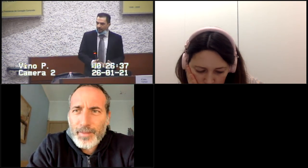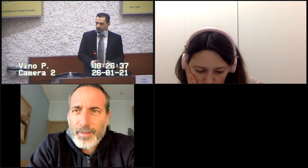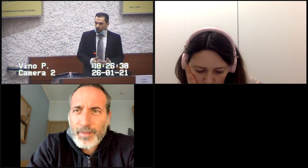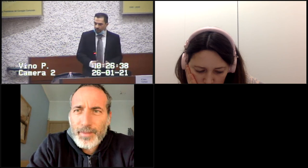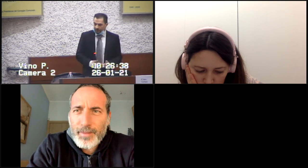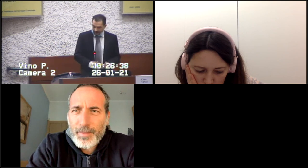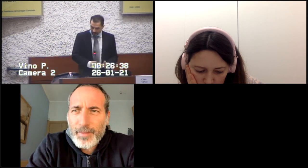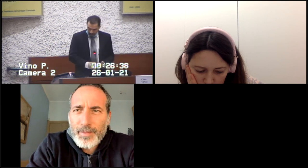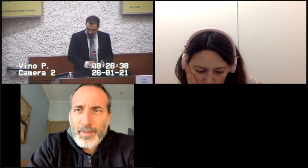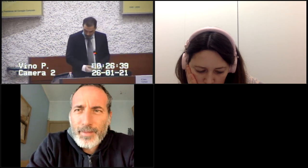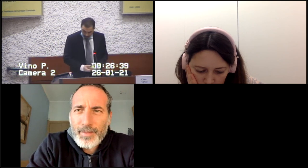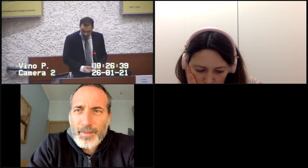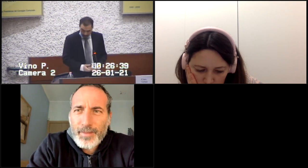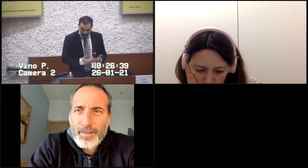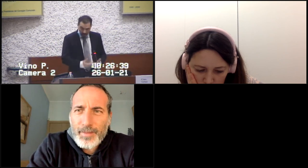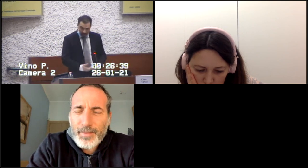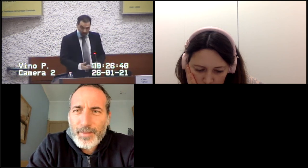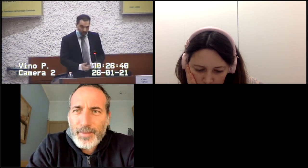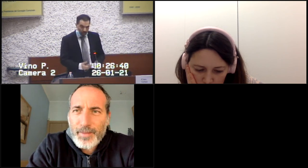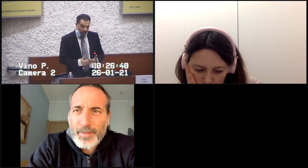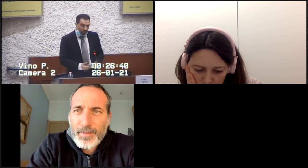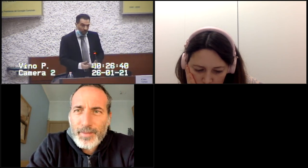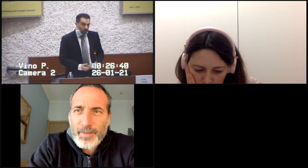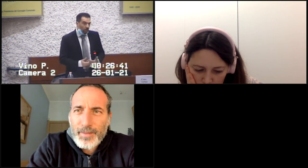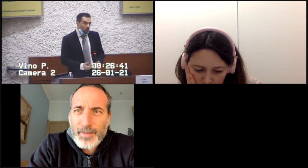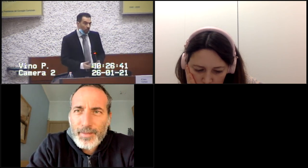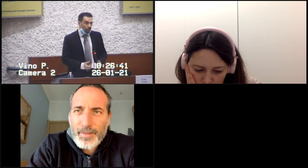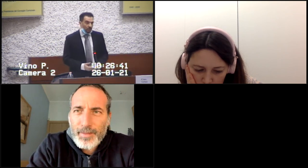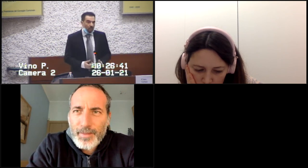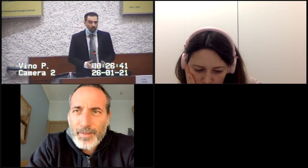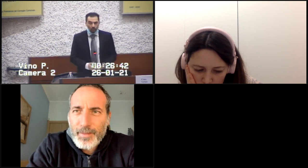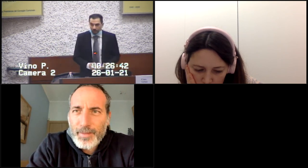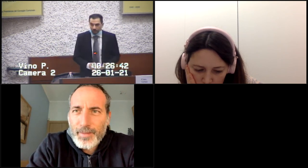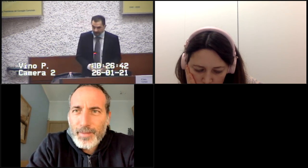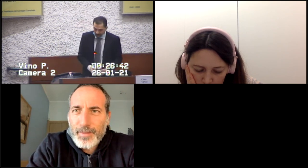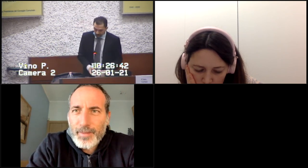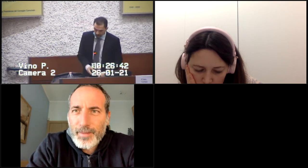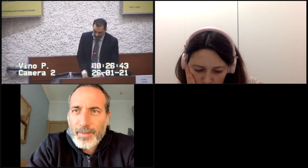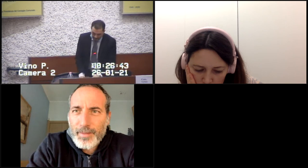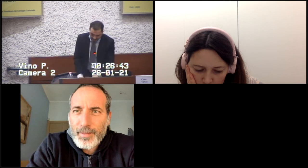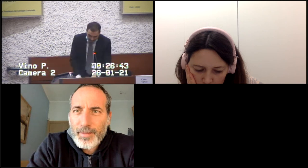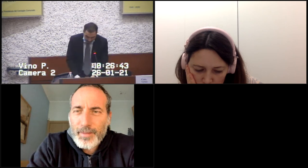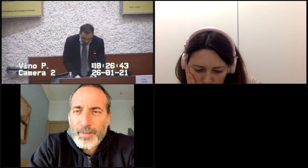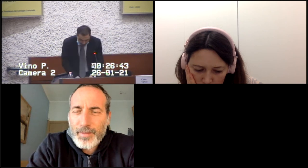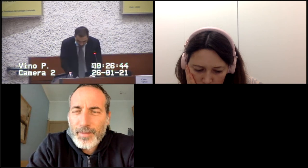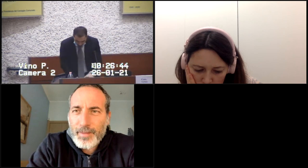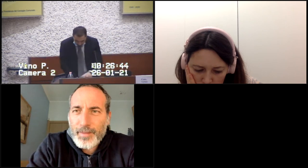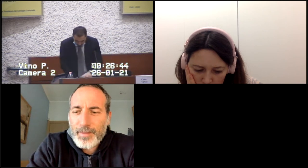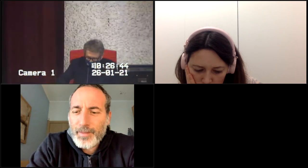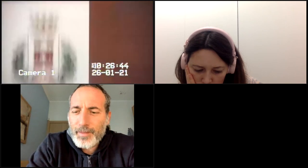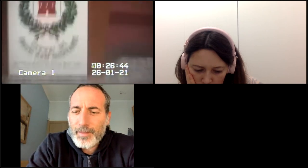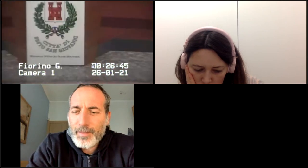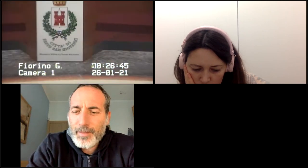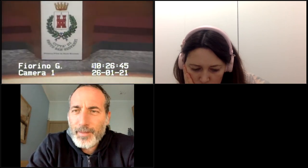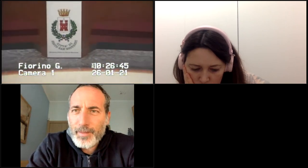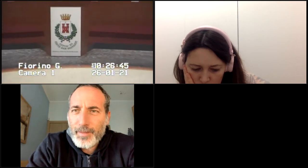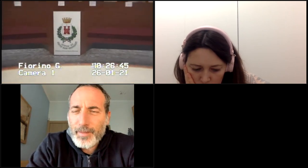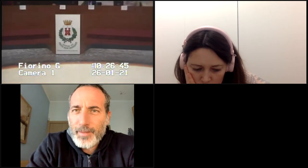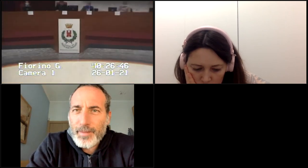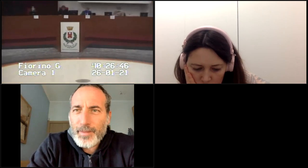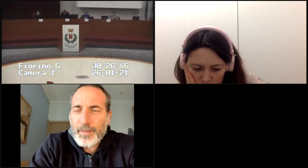riguarda questa cessione. Detto questo, il nostro sarà un voto di astensione. Grazie. Grazie